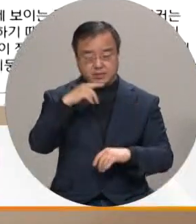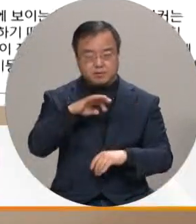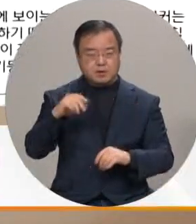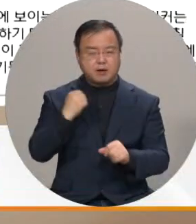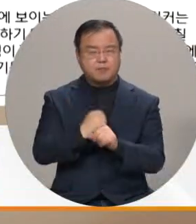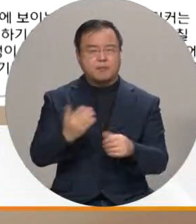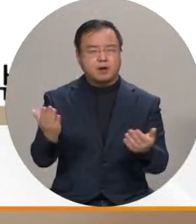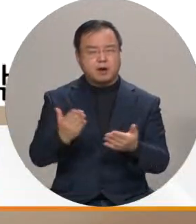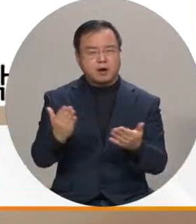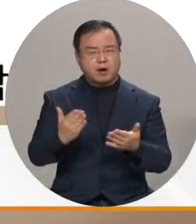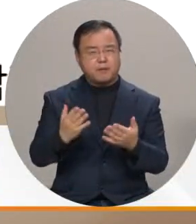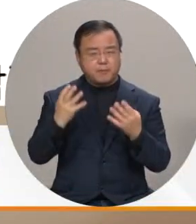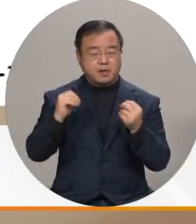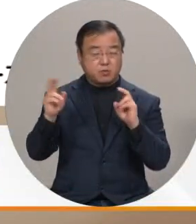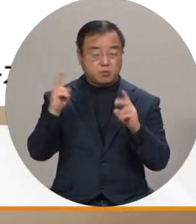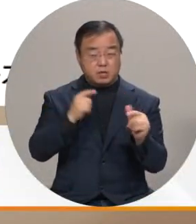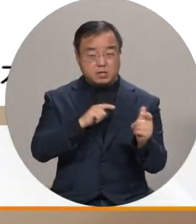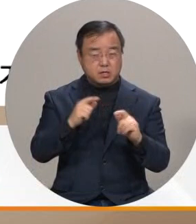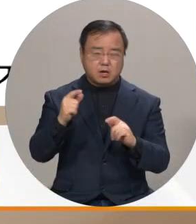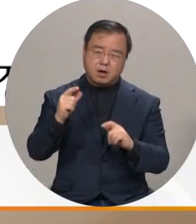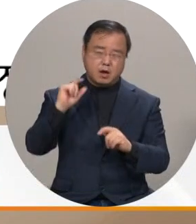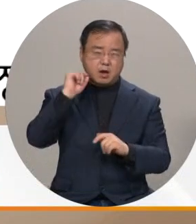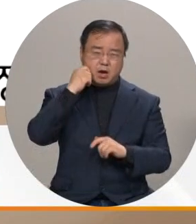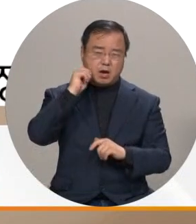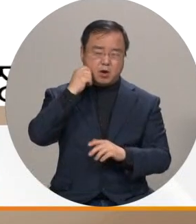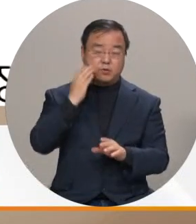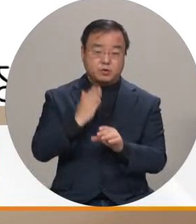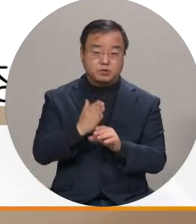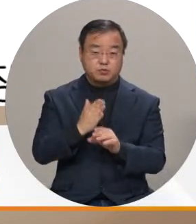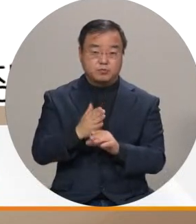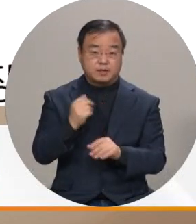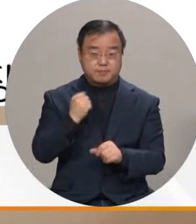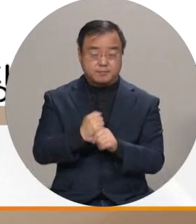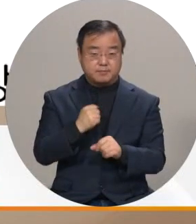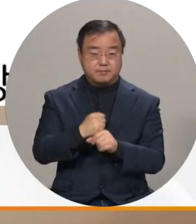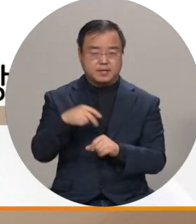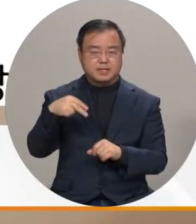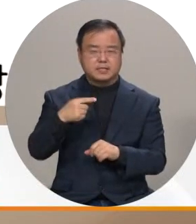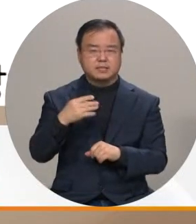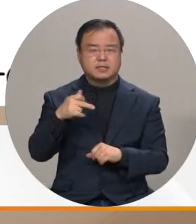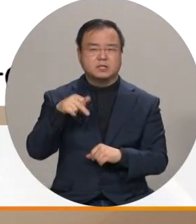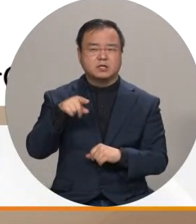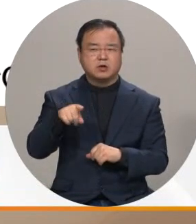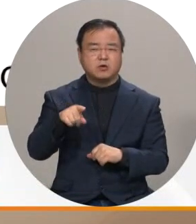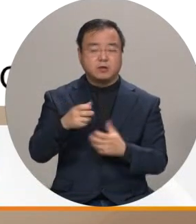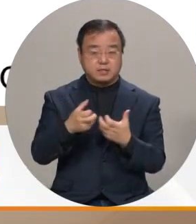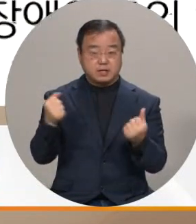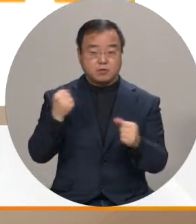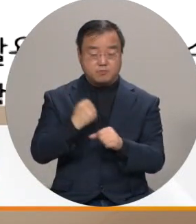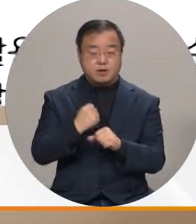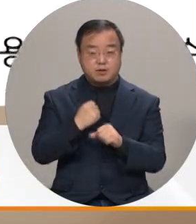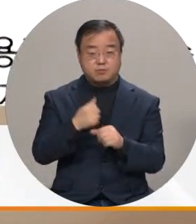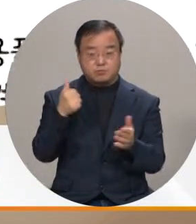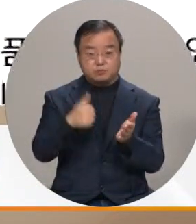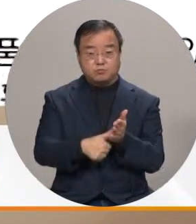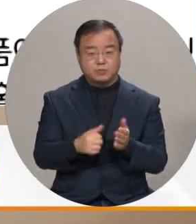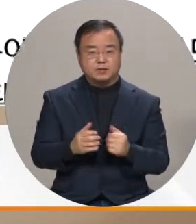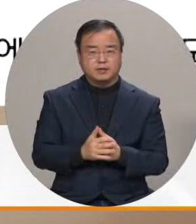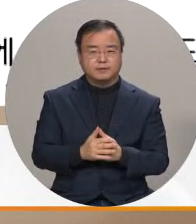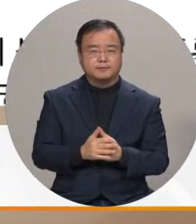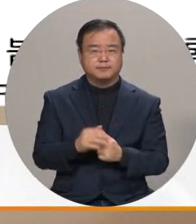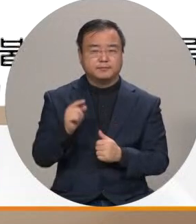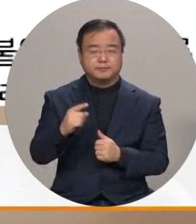스티커였는데 어려움이 있었기에 점자가 새겨진 스티커를 제작하는 것으로 아이디어를 냈습니다 점자